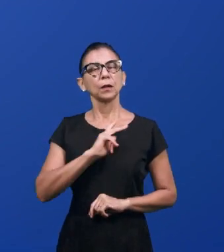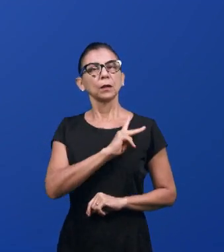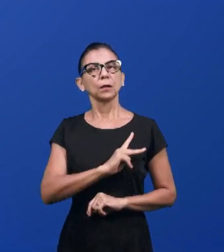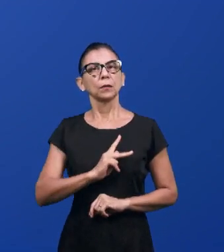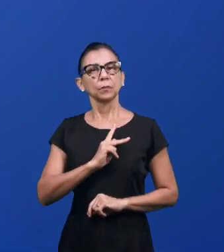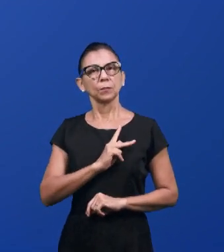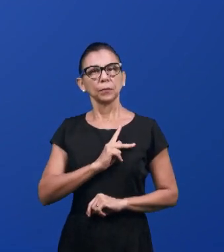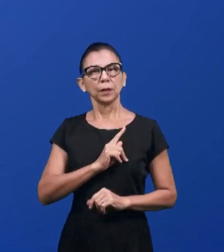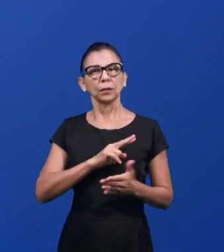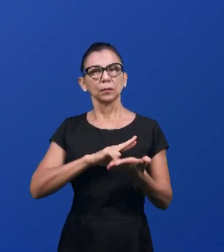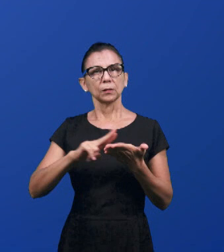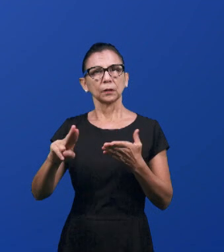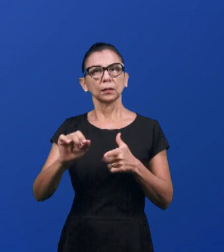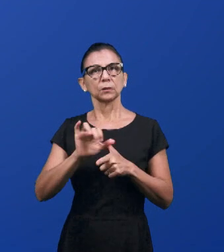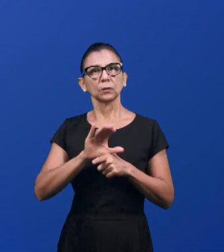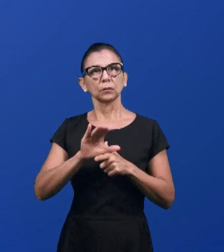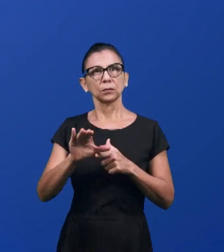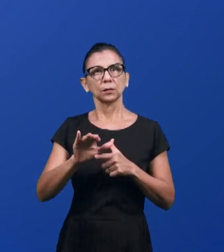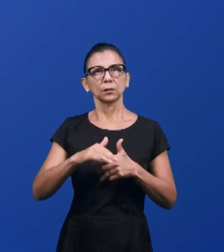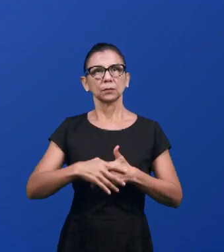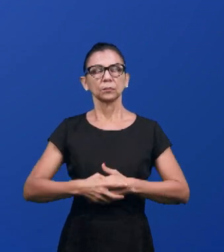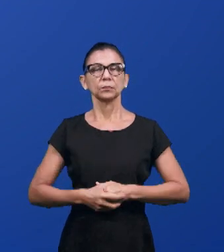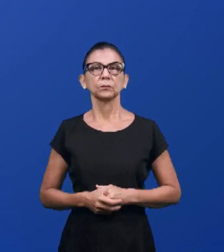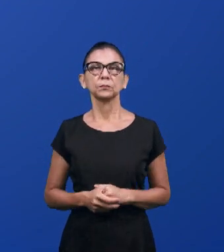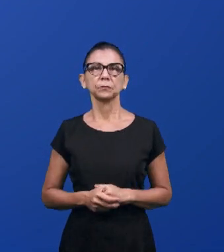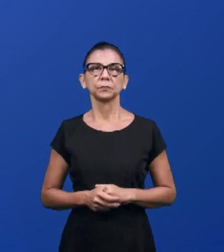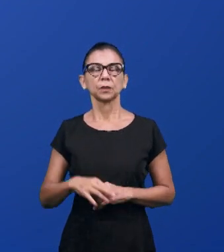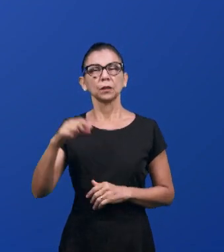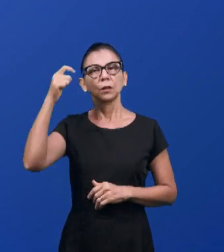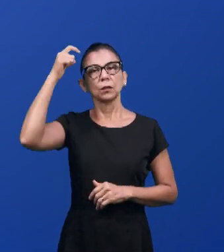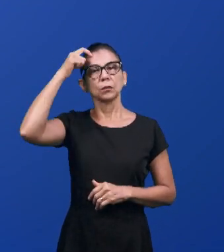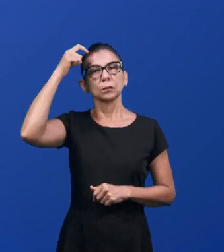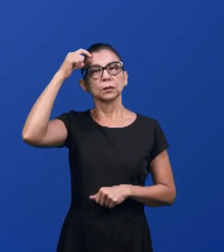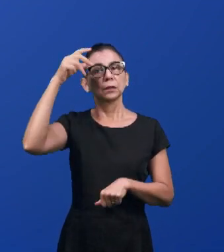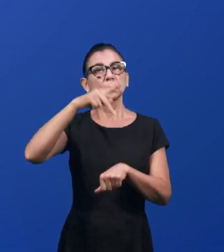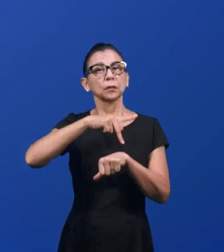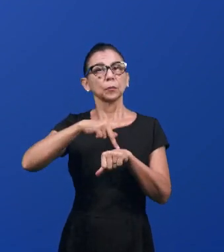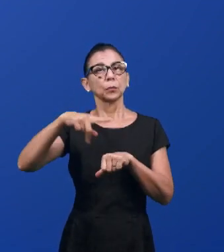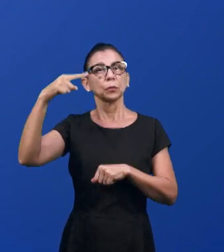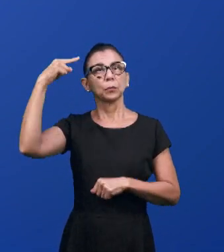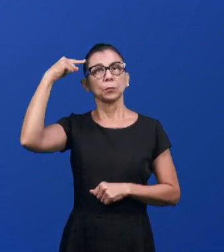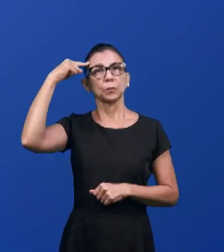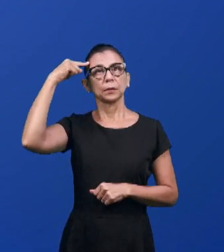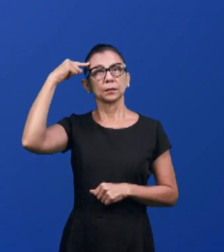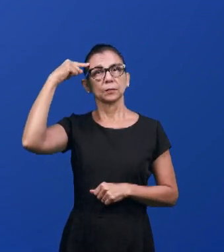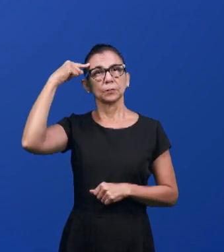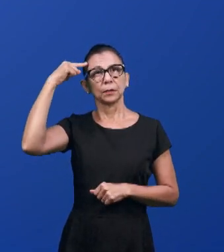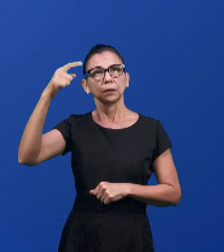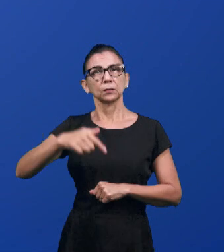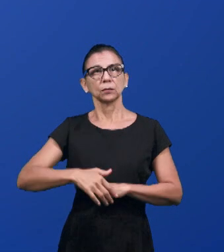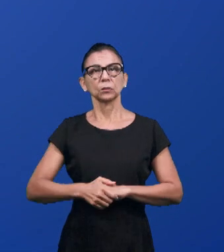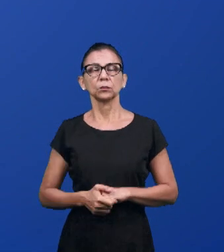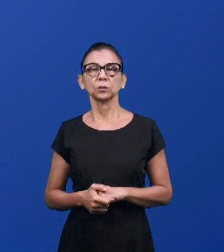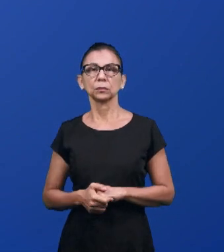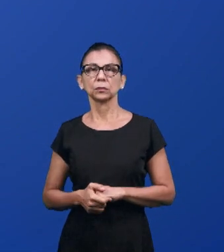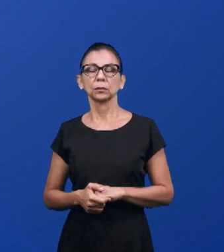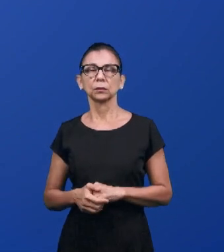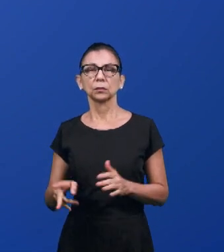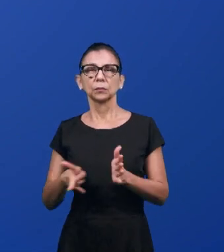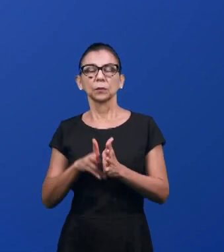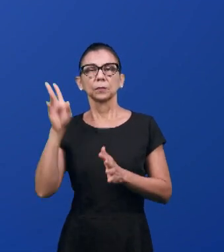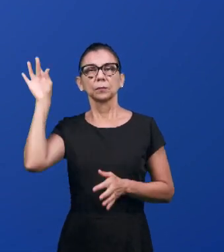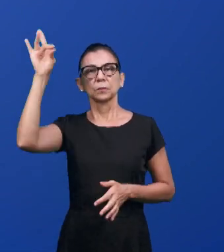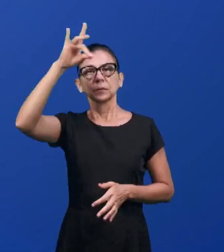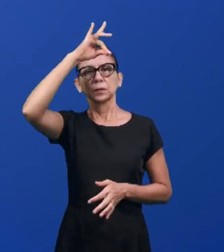donc l'apôtre Paul recommande à tous avoir une conscience pure, avoir la pensée dirigée par le